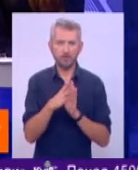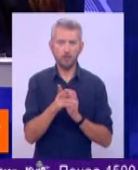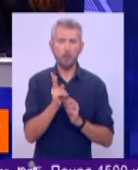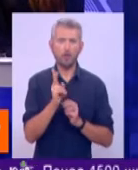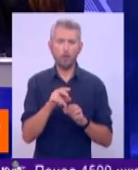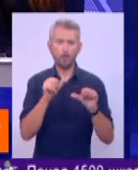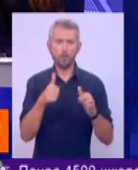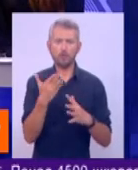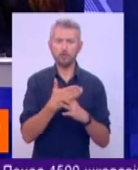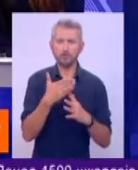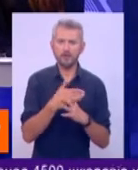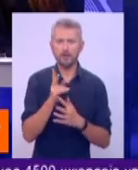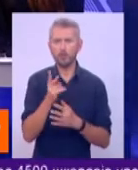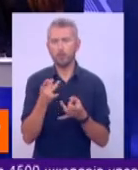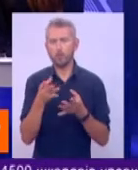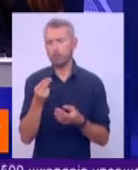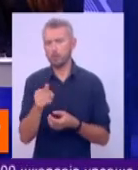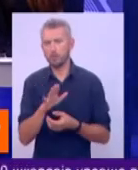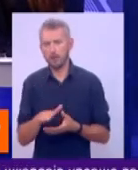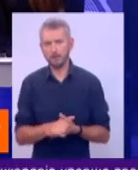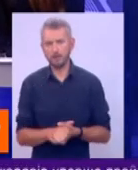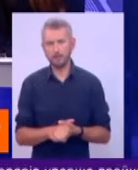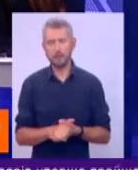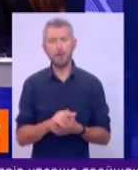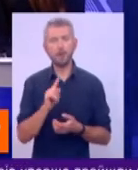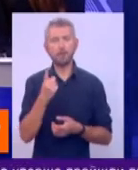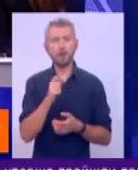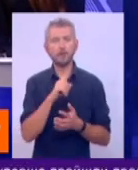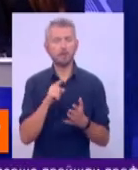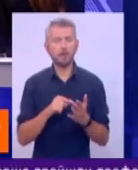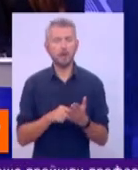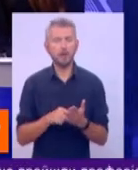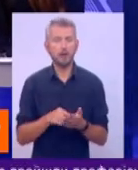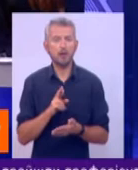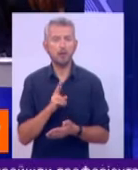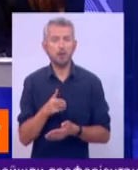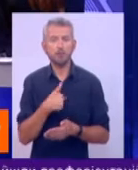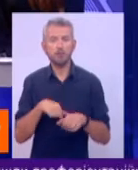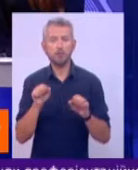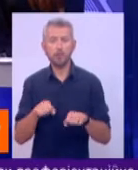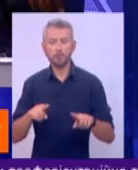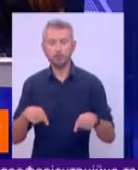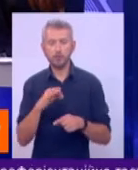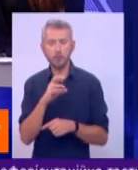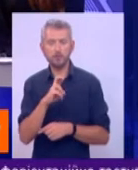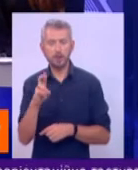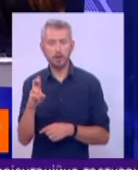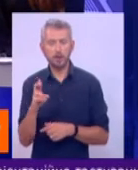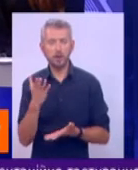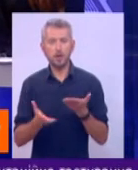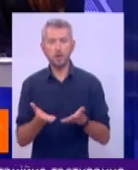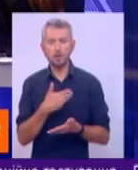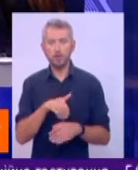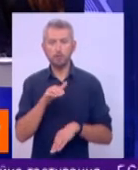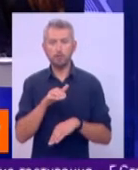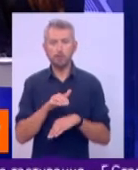оформлена субсидія, хто просто не платить. Перше питання. Як ми можемо утворити ОСББ, якщо нам